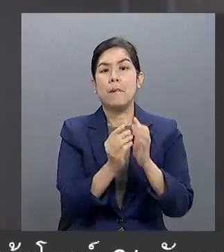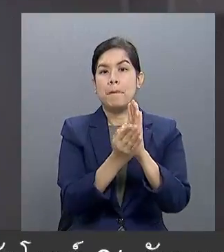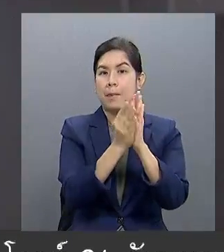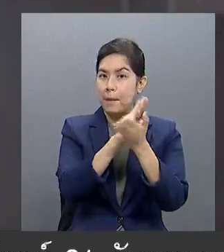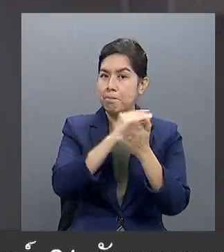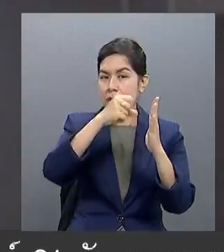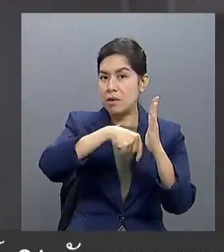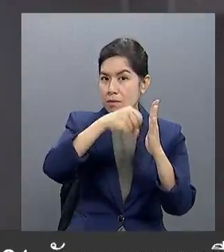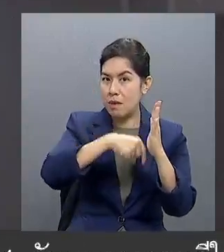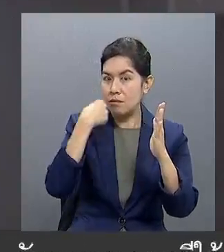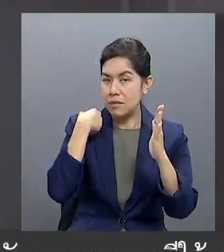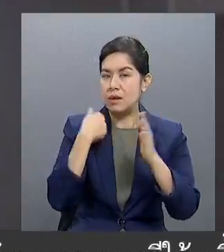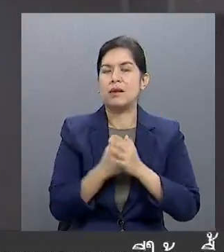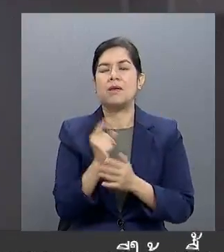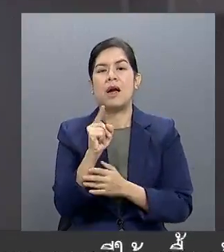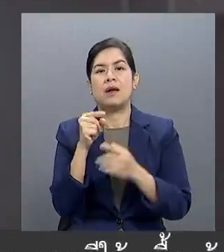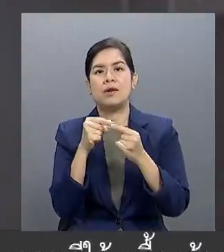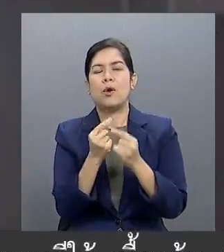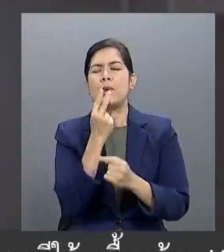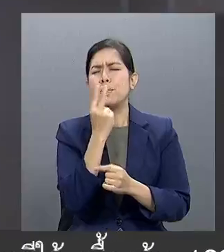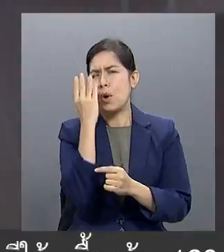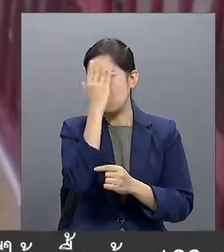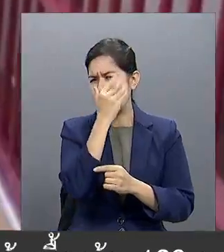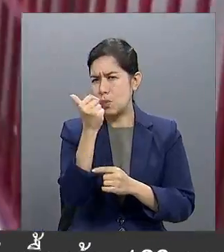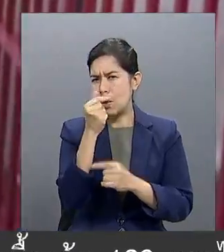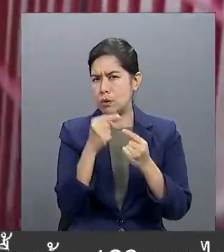ำเนินคดีนะครับพาไปดูของสวยๆเก่าๆน่าสะสมครับ